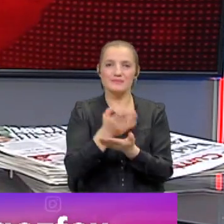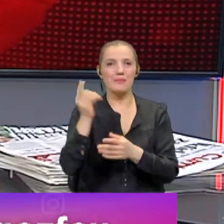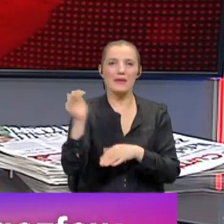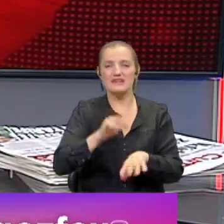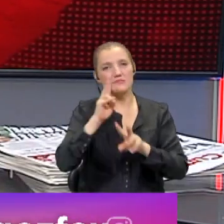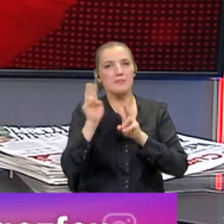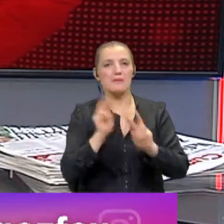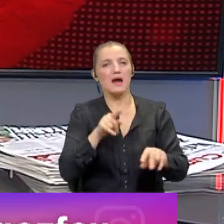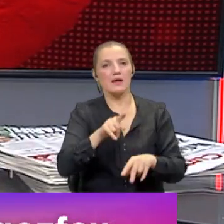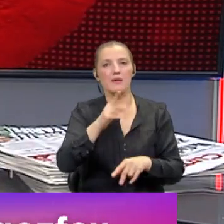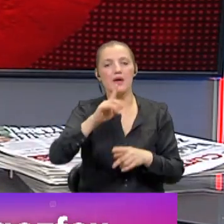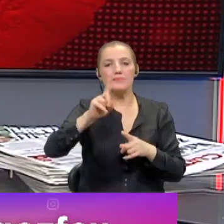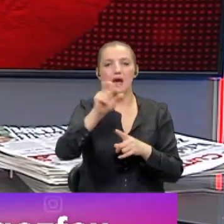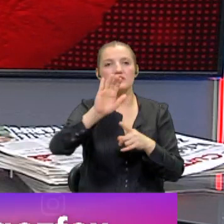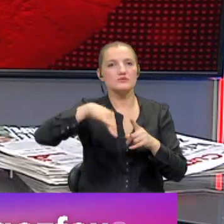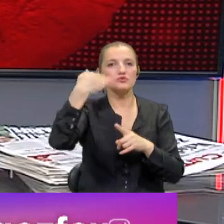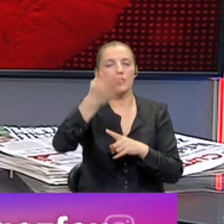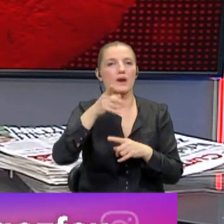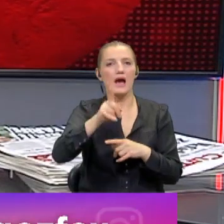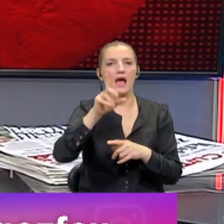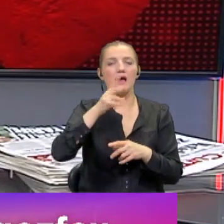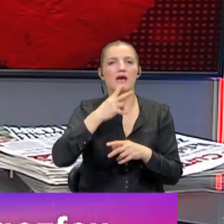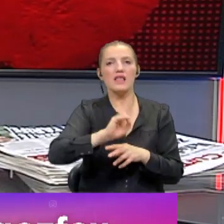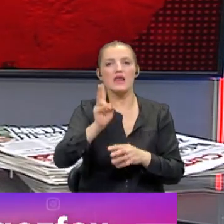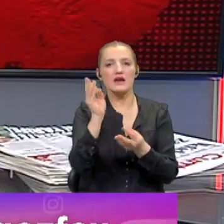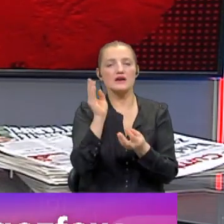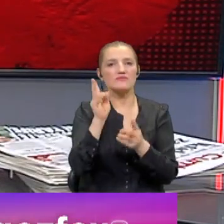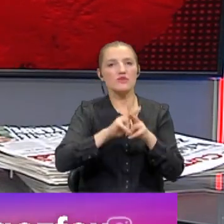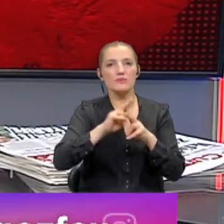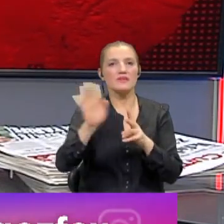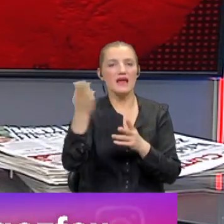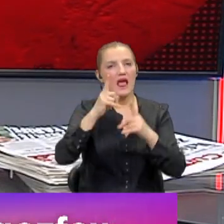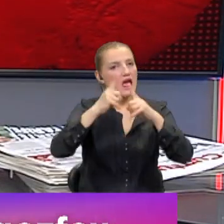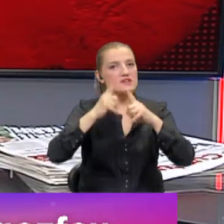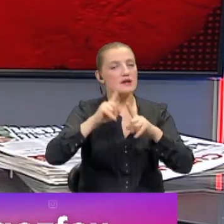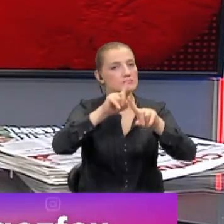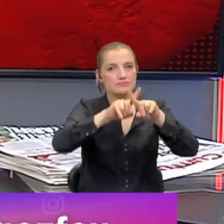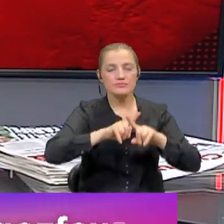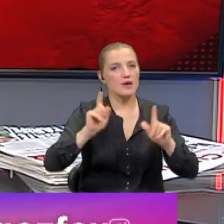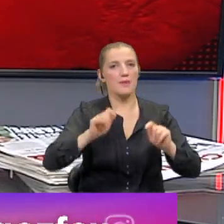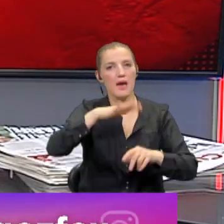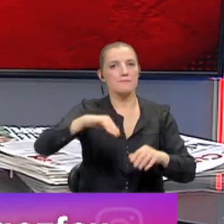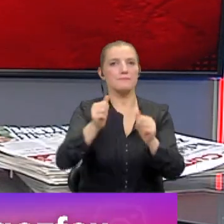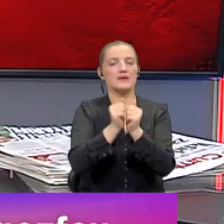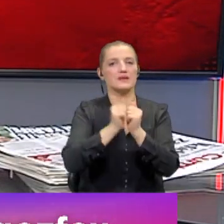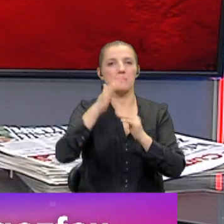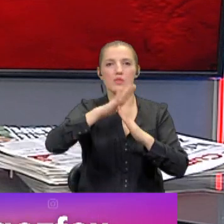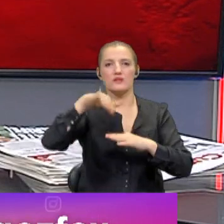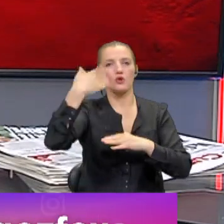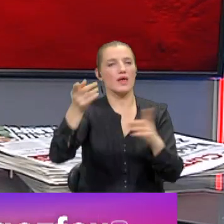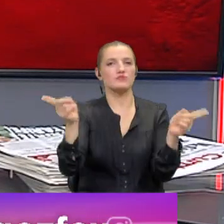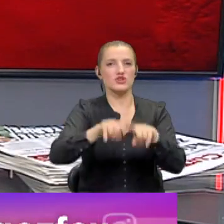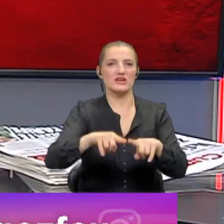bakalım Acaba önümüzdeki ay elektrik faturalarınız ne kadar gelecek ufaklı hesaplamasında yaparız hep birlikte moladan sonra